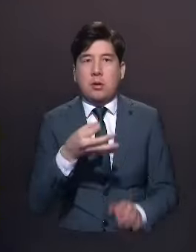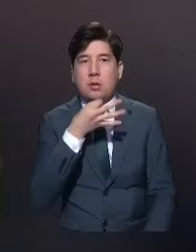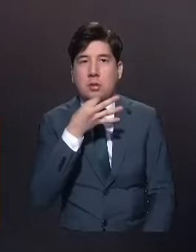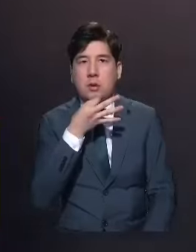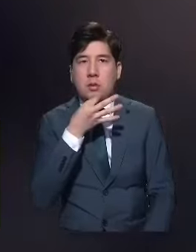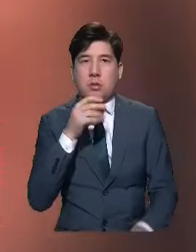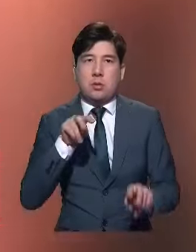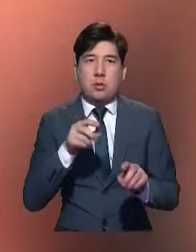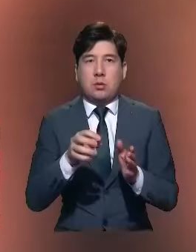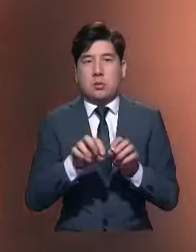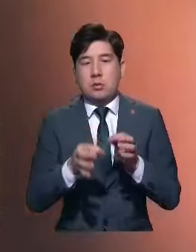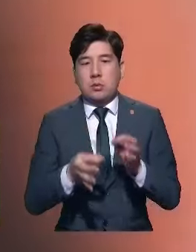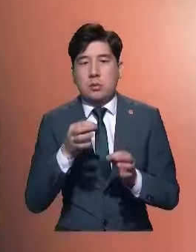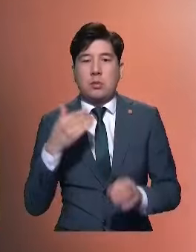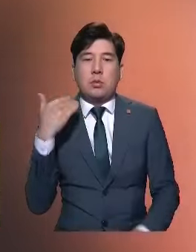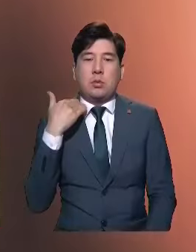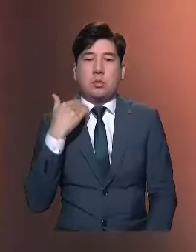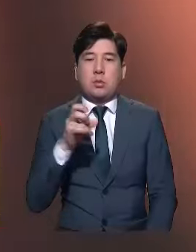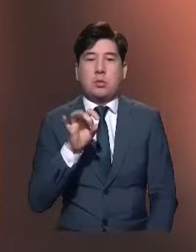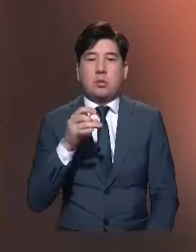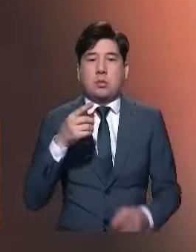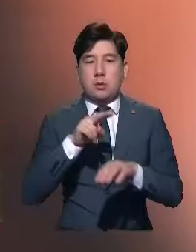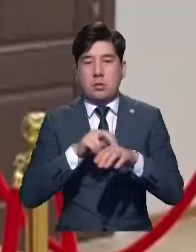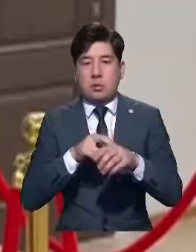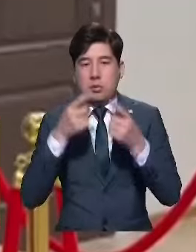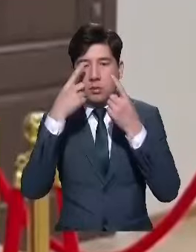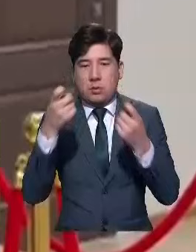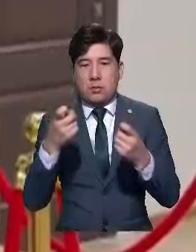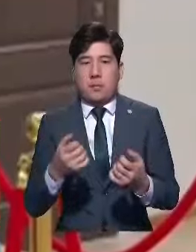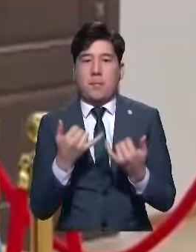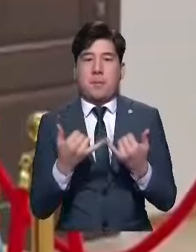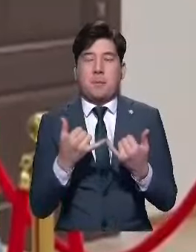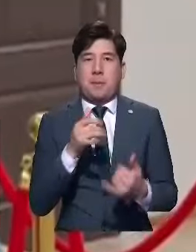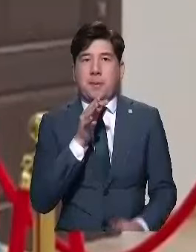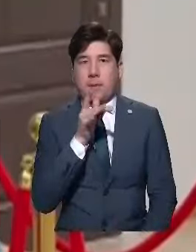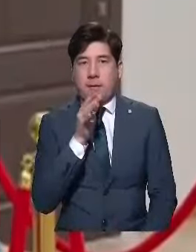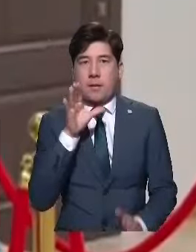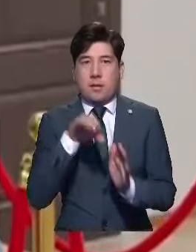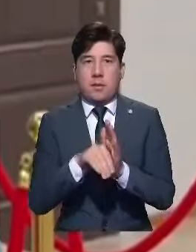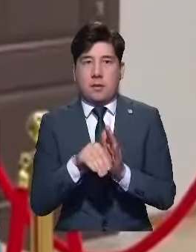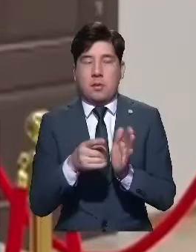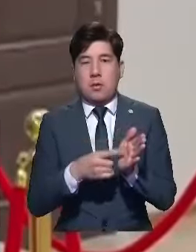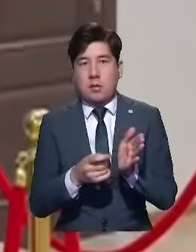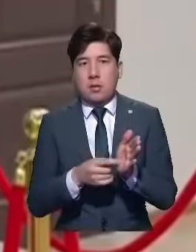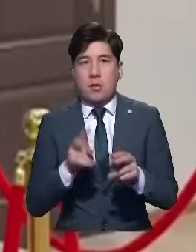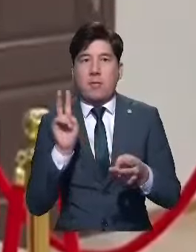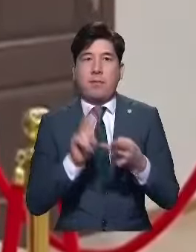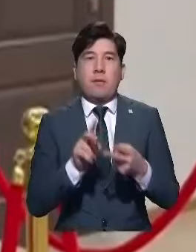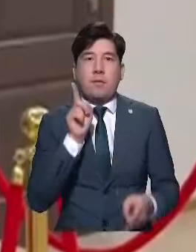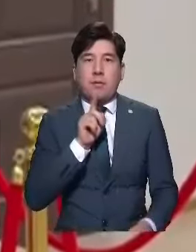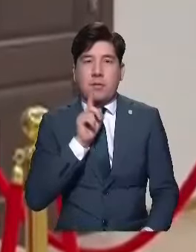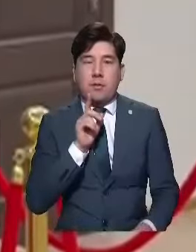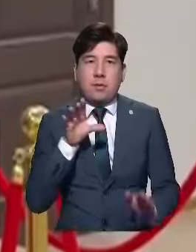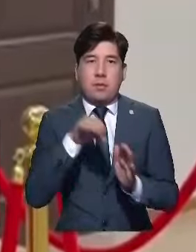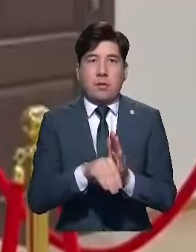является уроженцем Туркестанской области, сообщили в полиции. В настоящее время он водворен в изолятор временного содержания